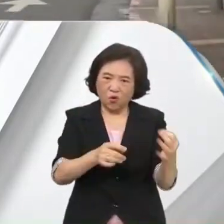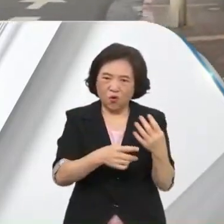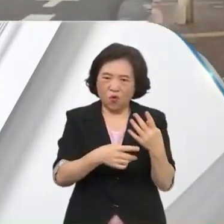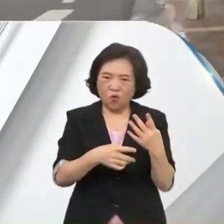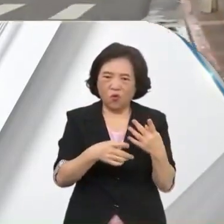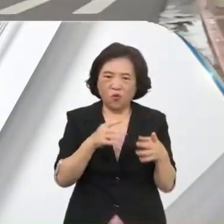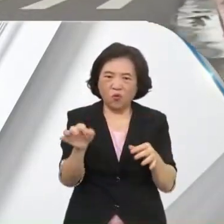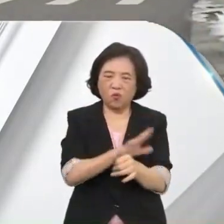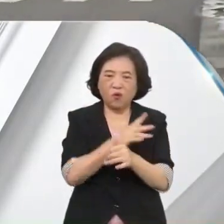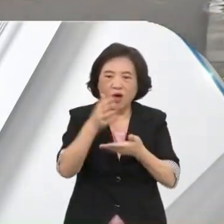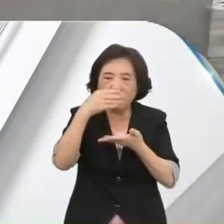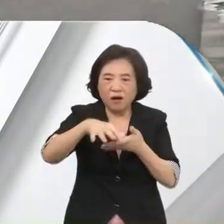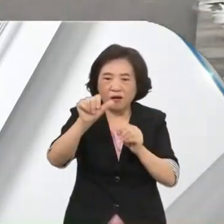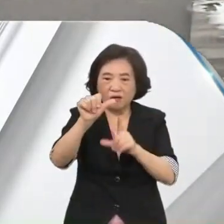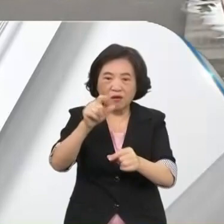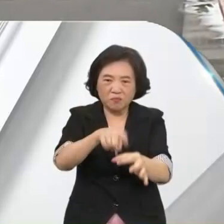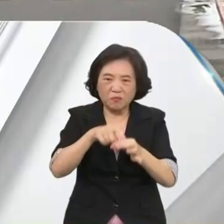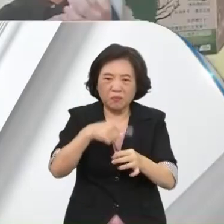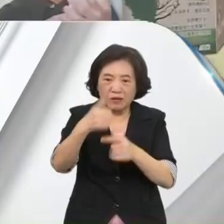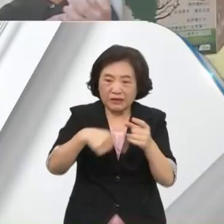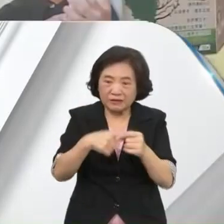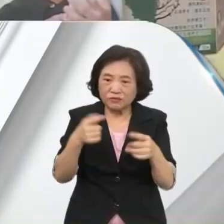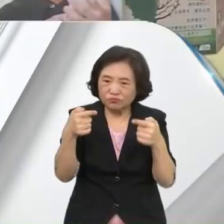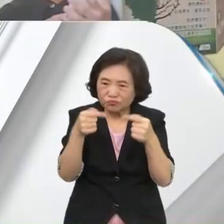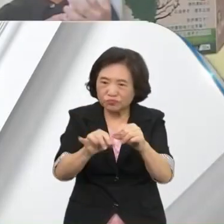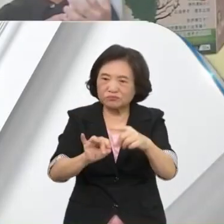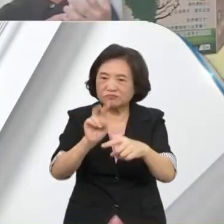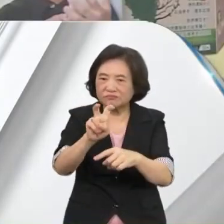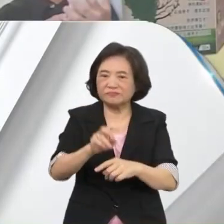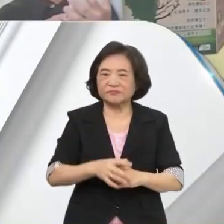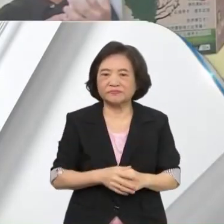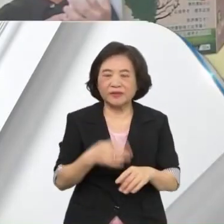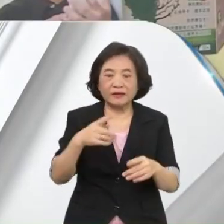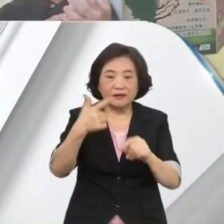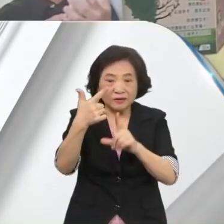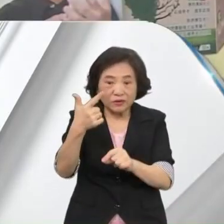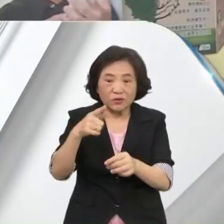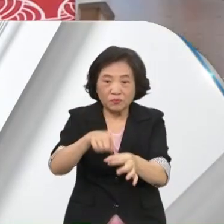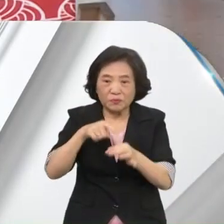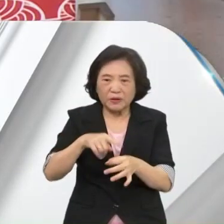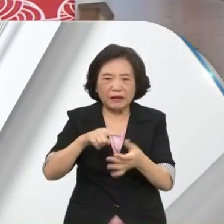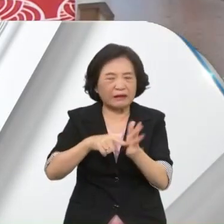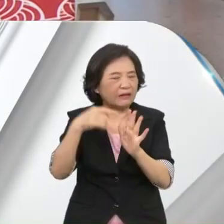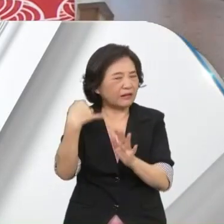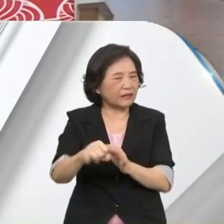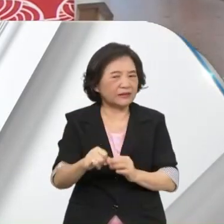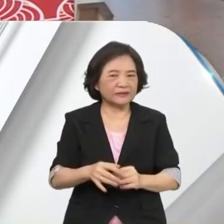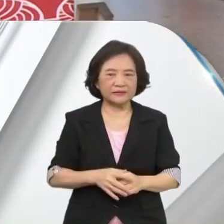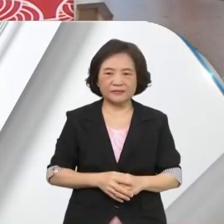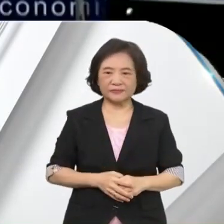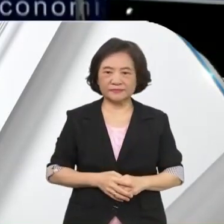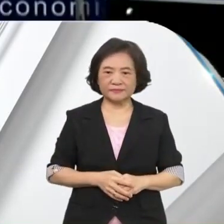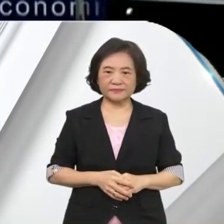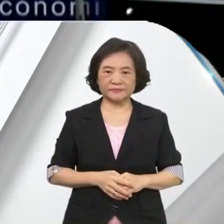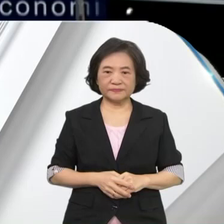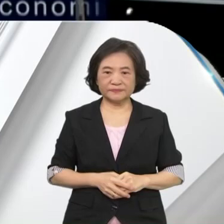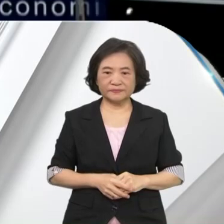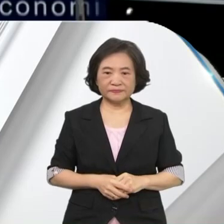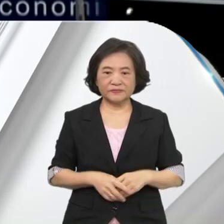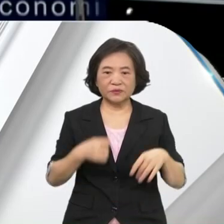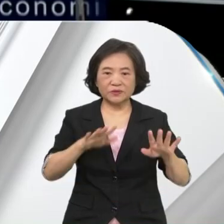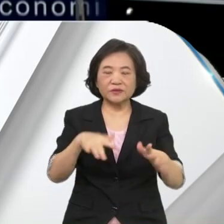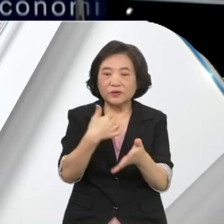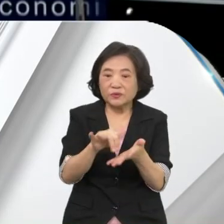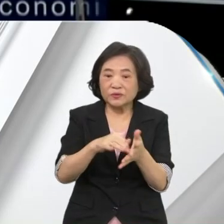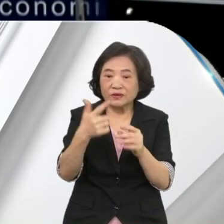现。餐饮业五年嘅人数年降幅度为20%，韩国6年嘅人数表现会下格唔好。 那6月份算